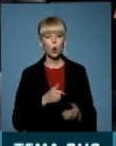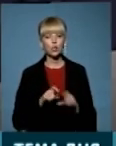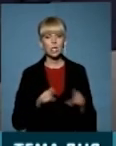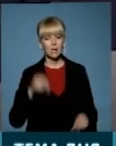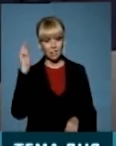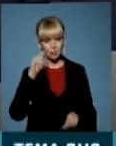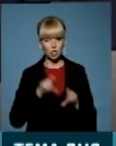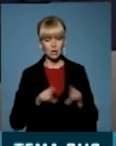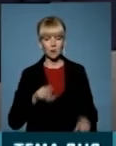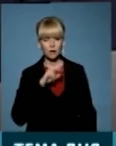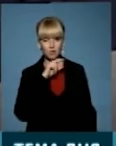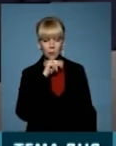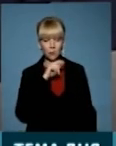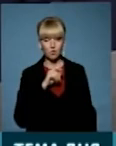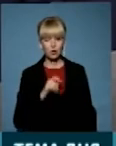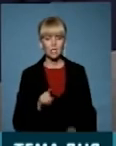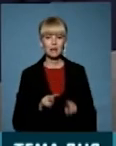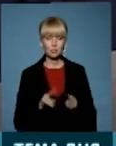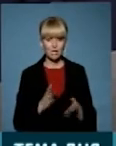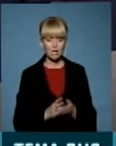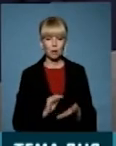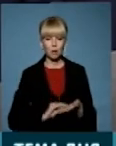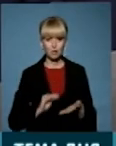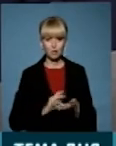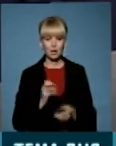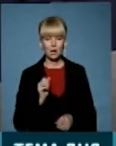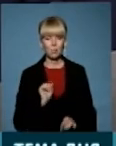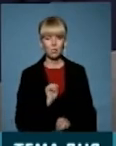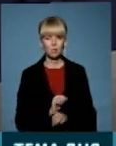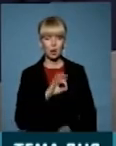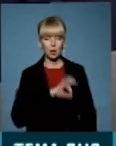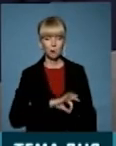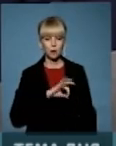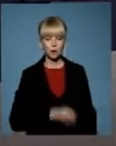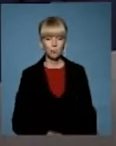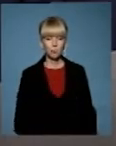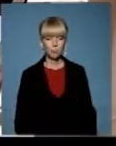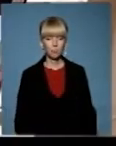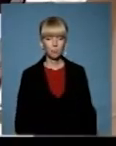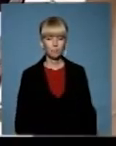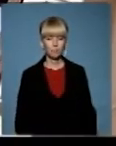навчальних закладів в Чернівцях, якому так само є приписи на припинення експлуатації. Давайте подивимося.